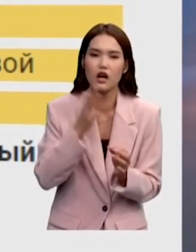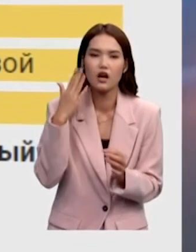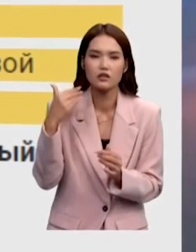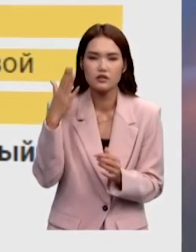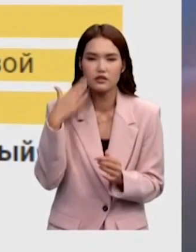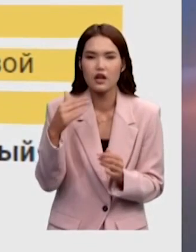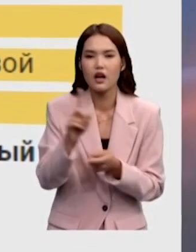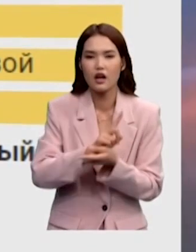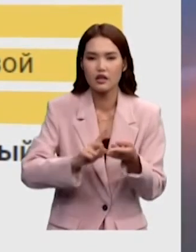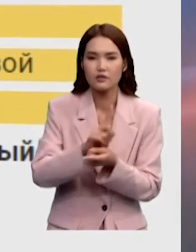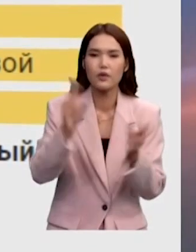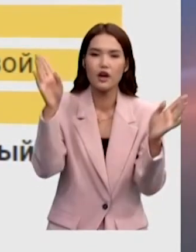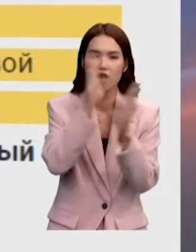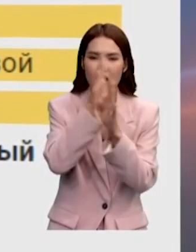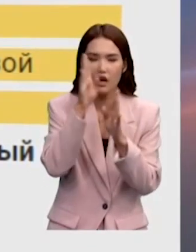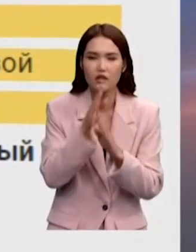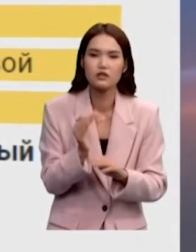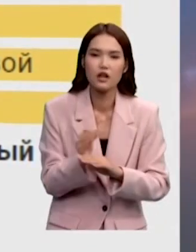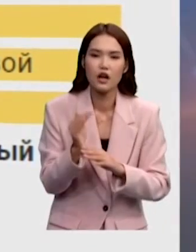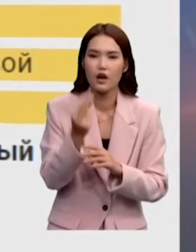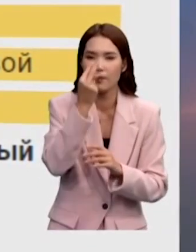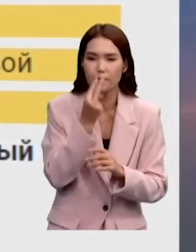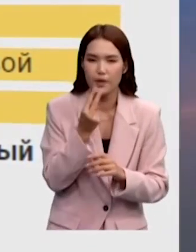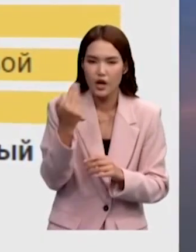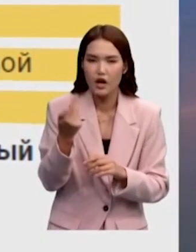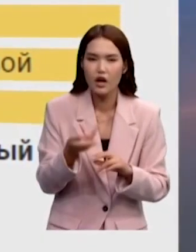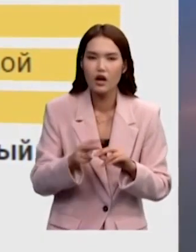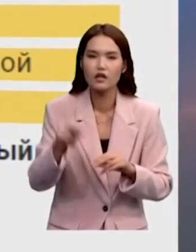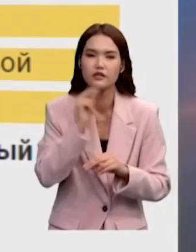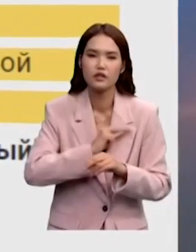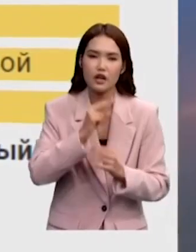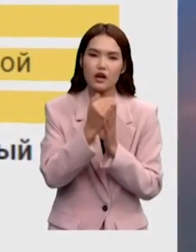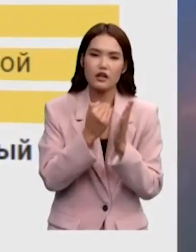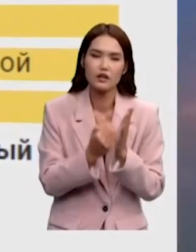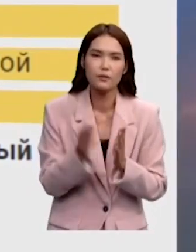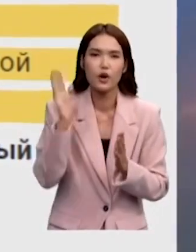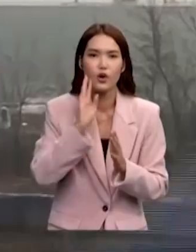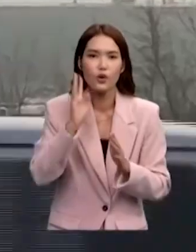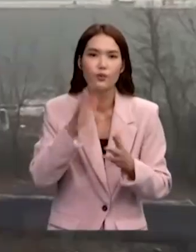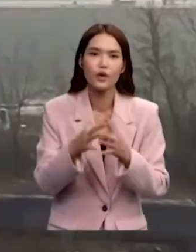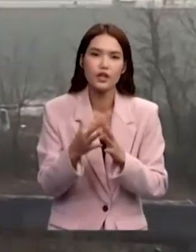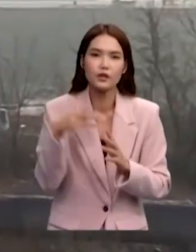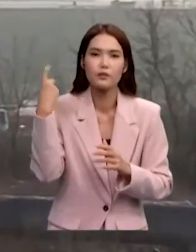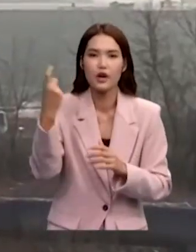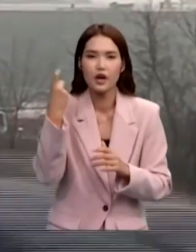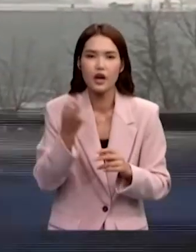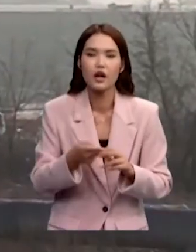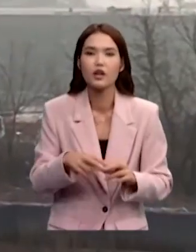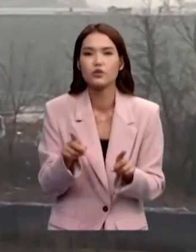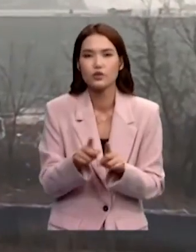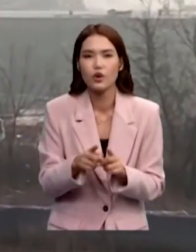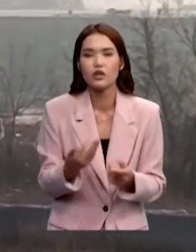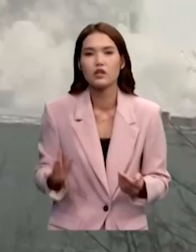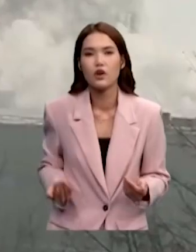последствий изменения климата и адаптации к ним хорошо проработаны программы водным и сельском хозяйстве а также сфере гармонизации